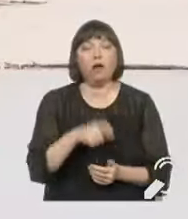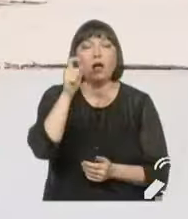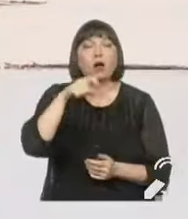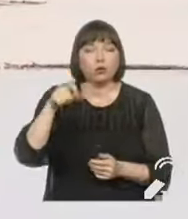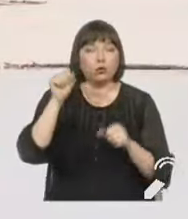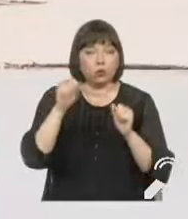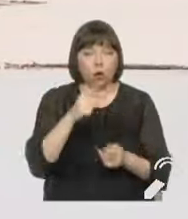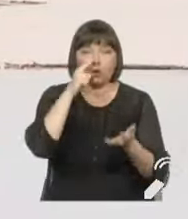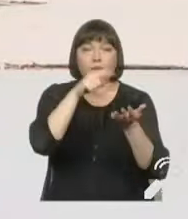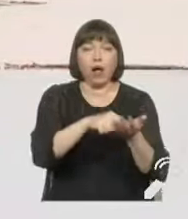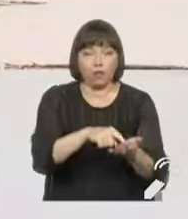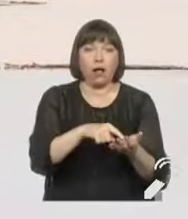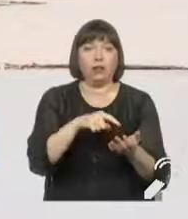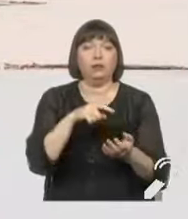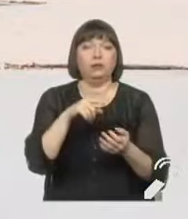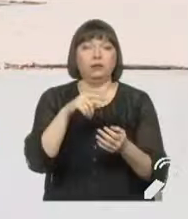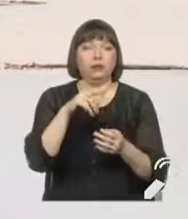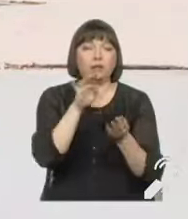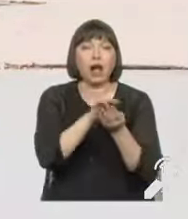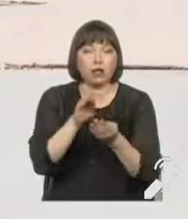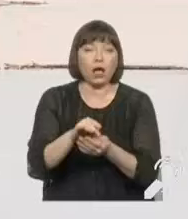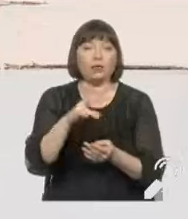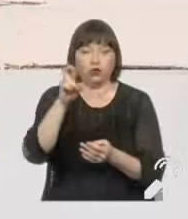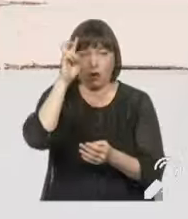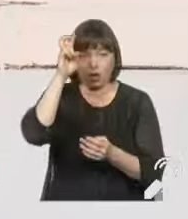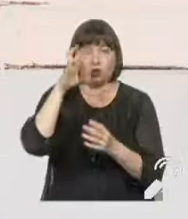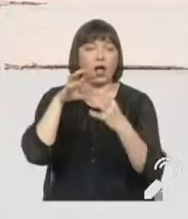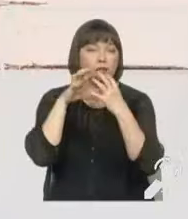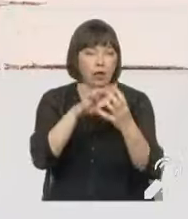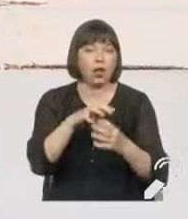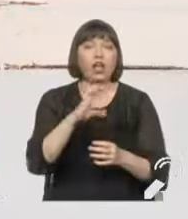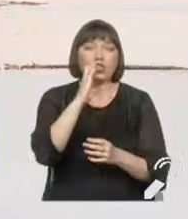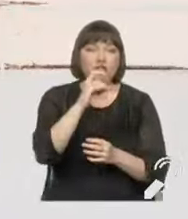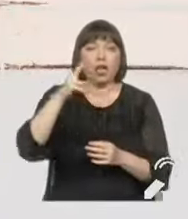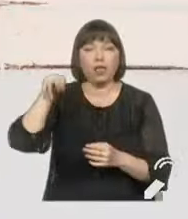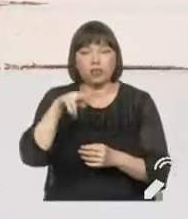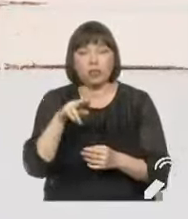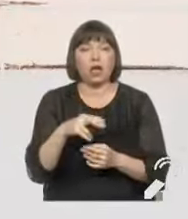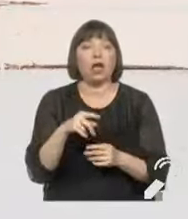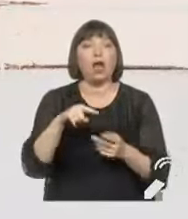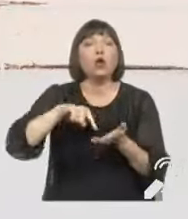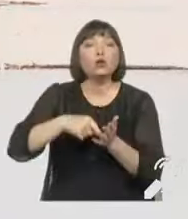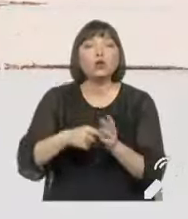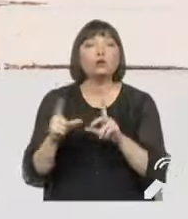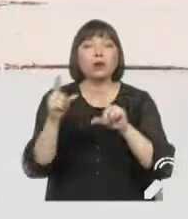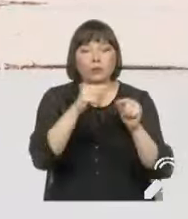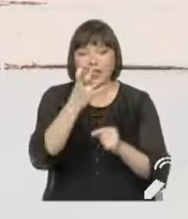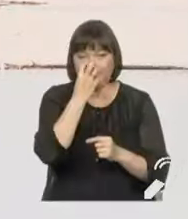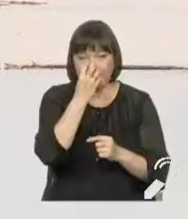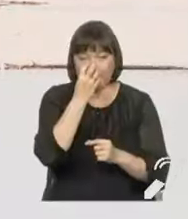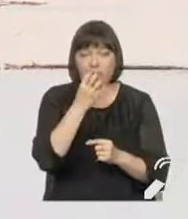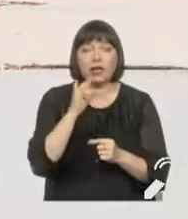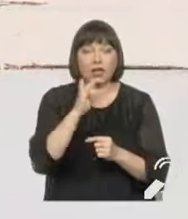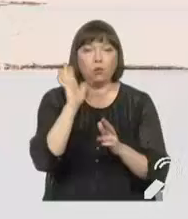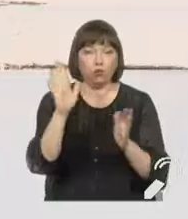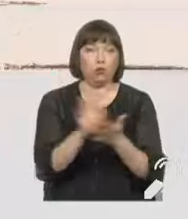Cetățenii pot ajunge și cu transportul public la cimitirul Sfântul Lazar. Rutele C și D au puncte de plecare din zona circului și